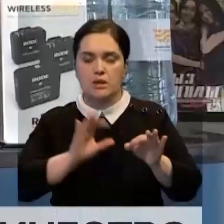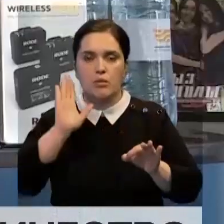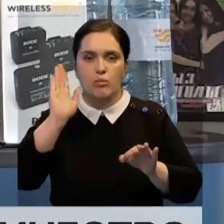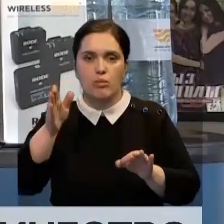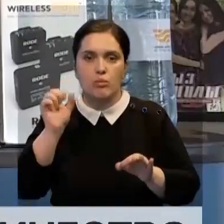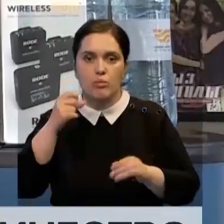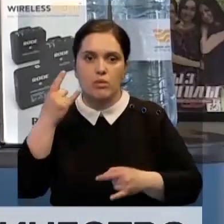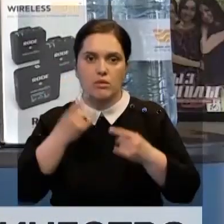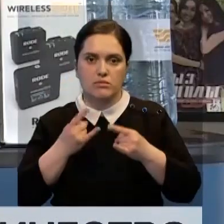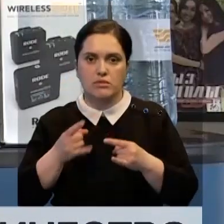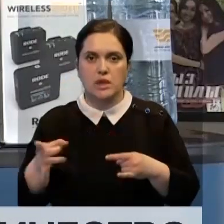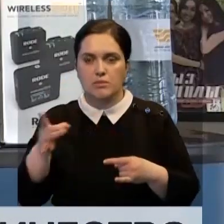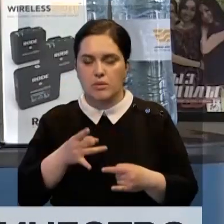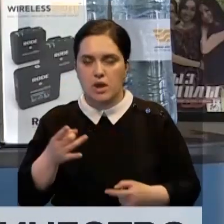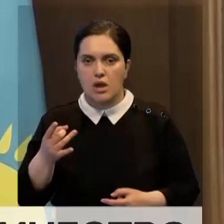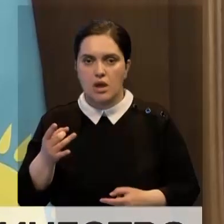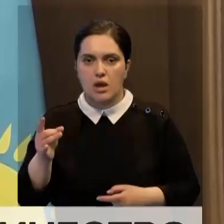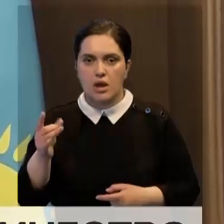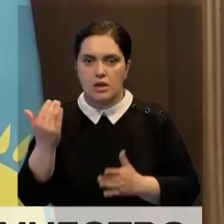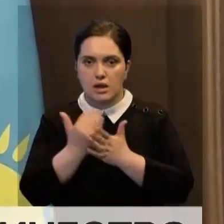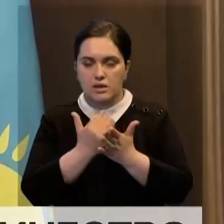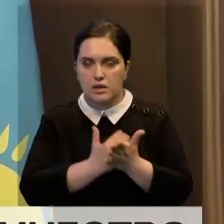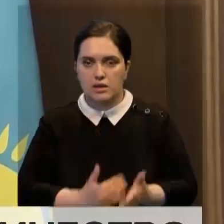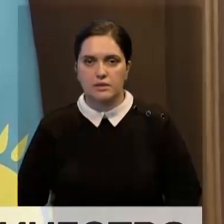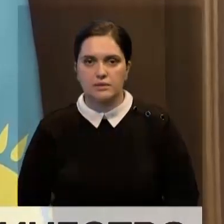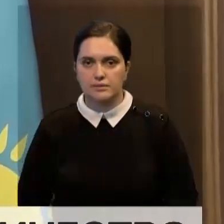попасть в эфир республиканского канала.